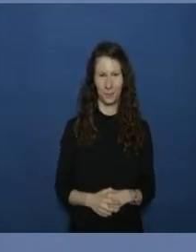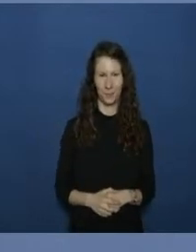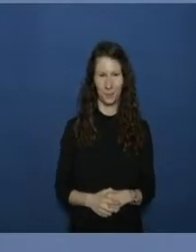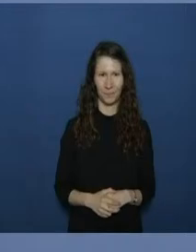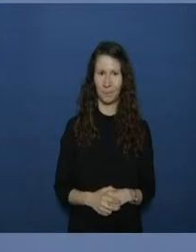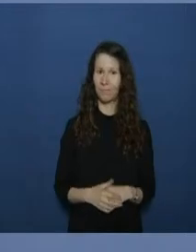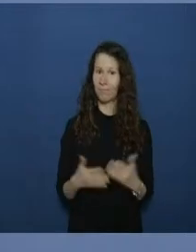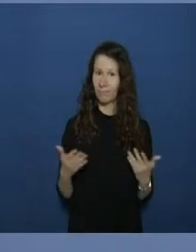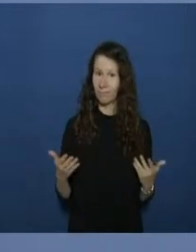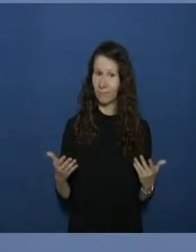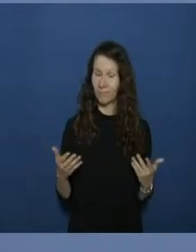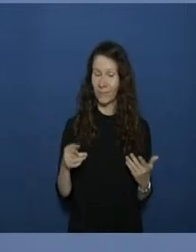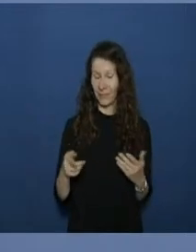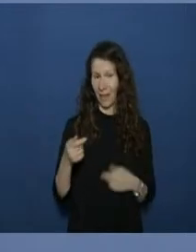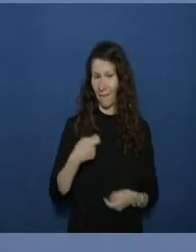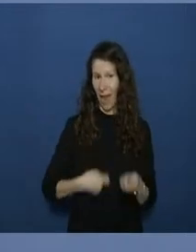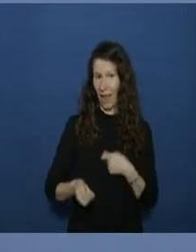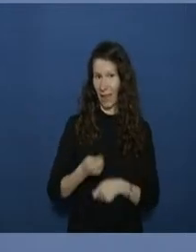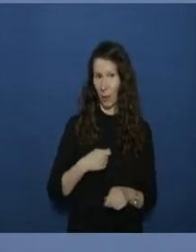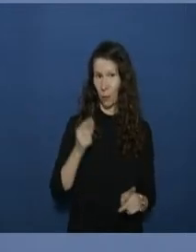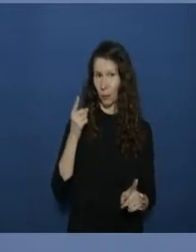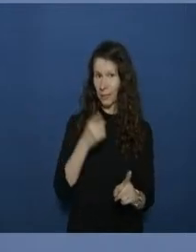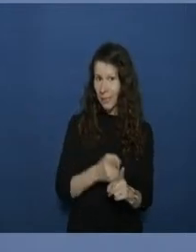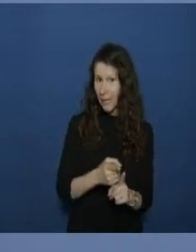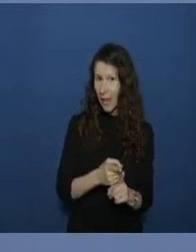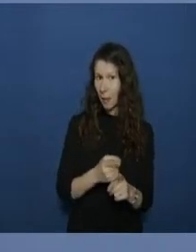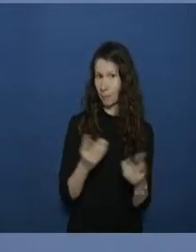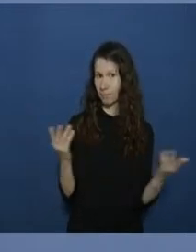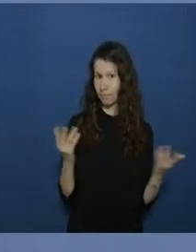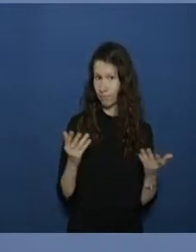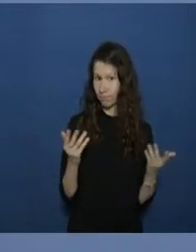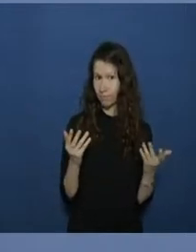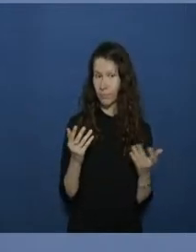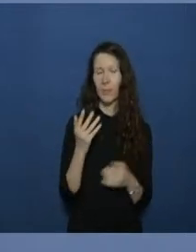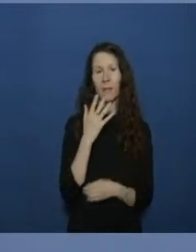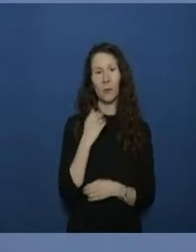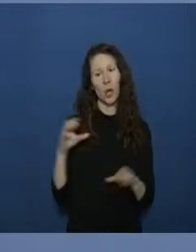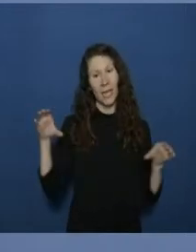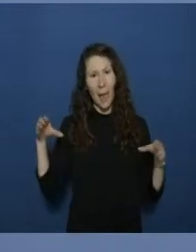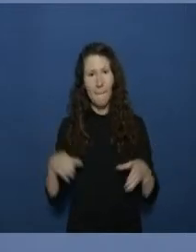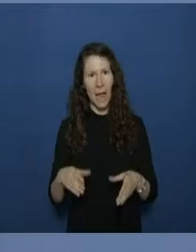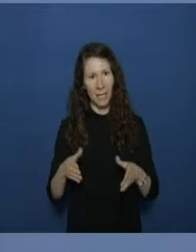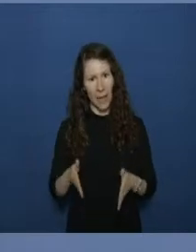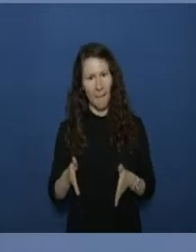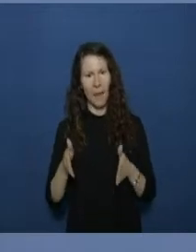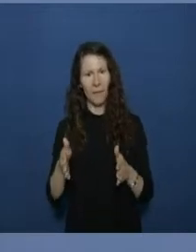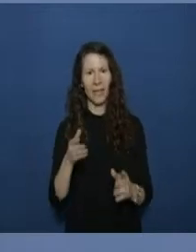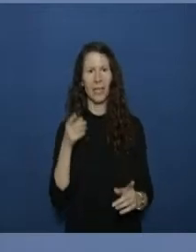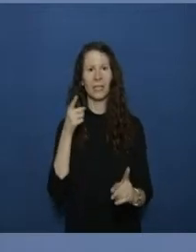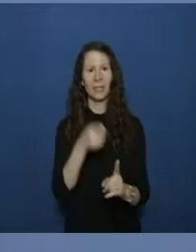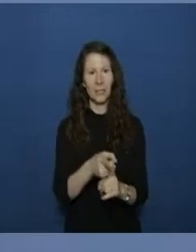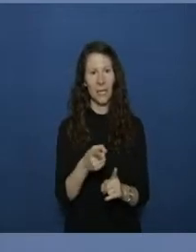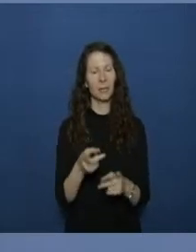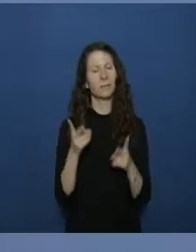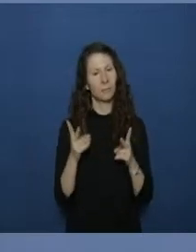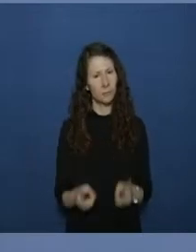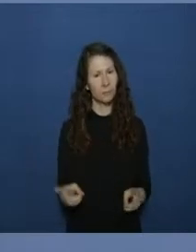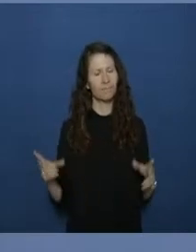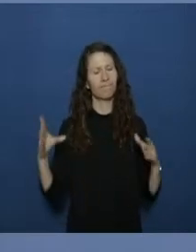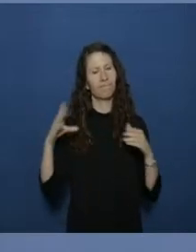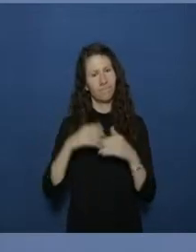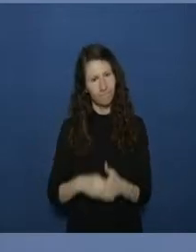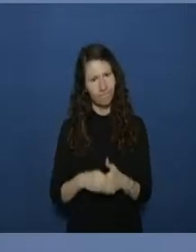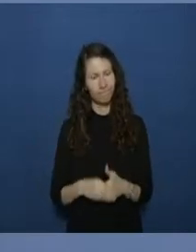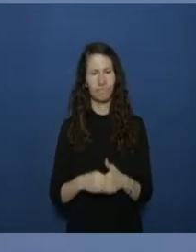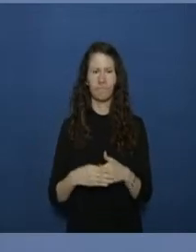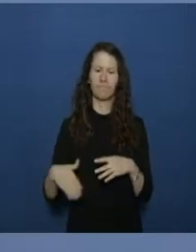Das Ziel dieser Verhandlungen war und ist, einen gemeinsamen Weg zu echter Versöhnung im Angedenken der Opfer zu finden.